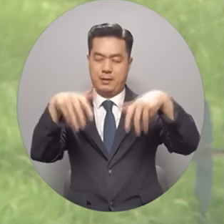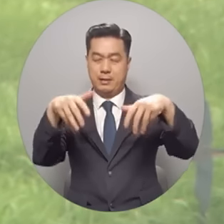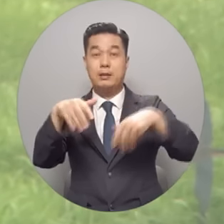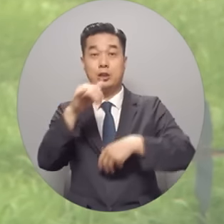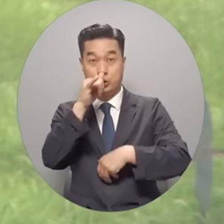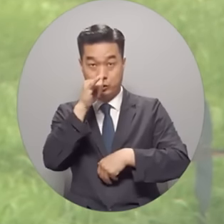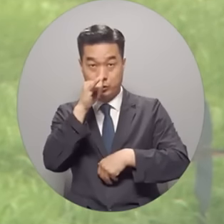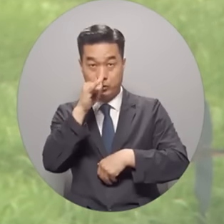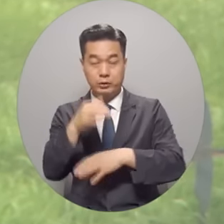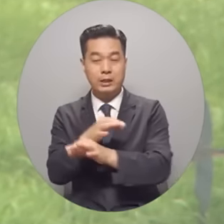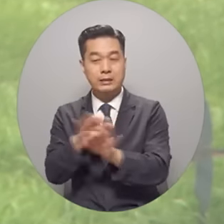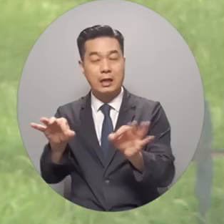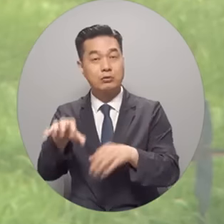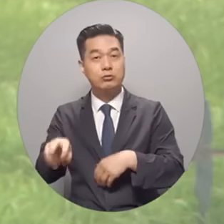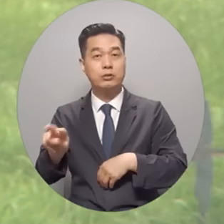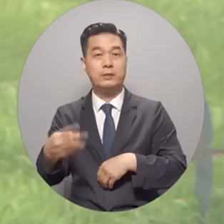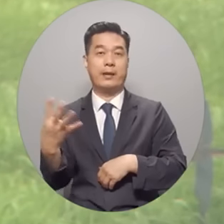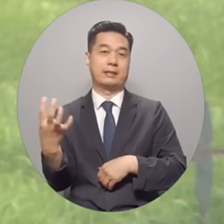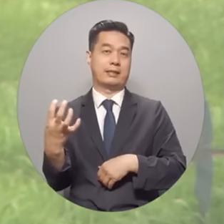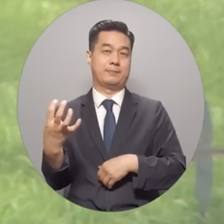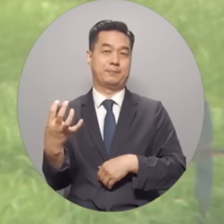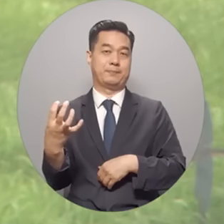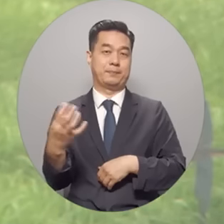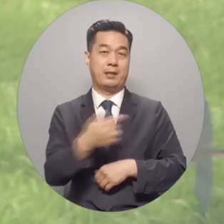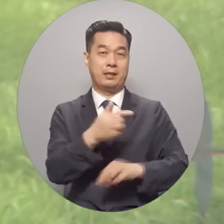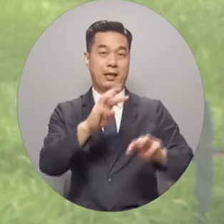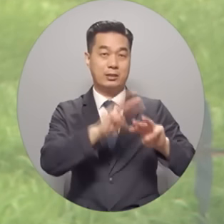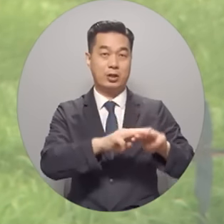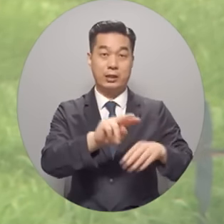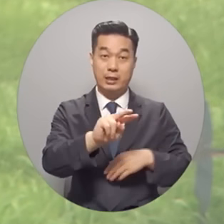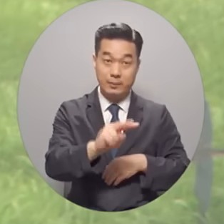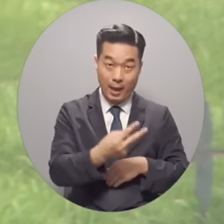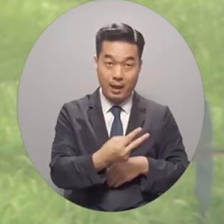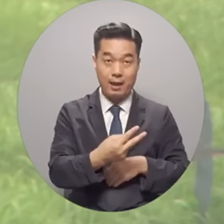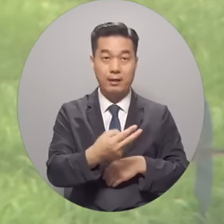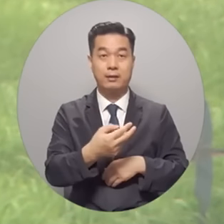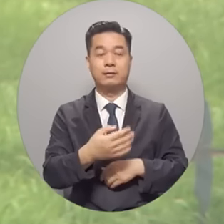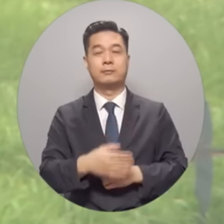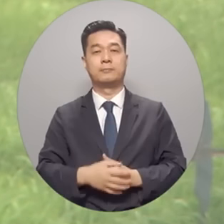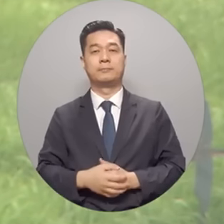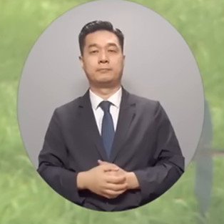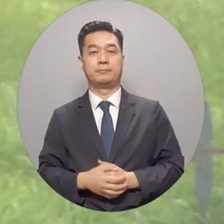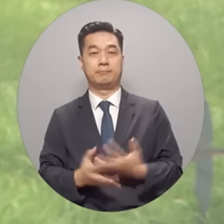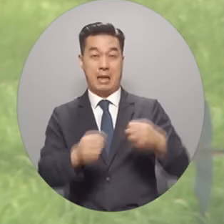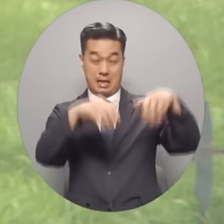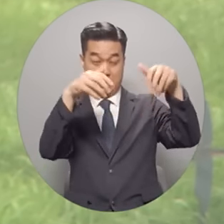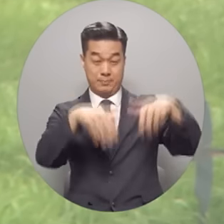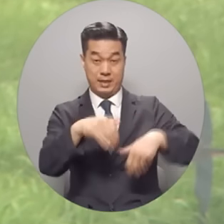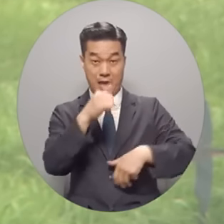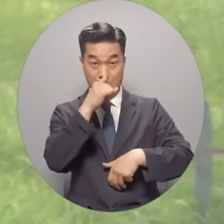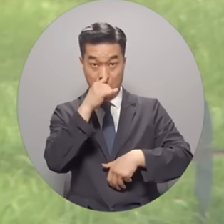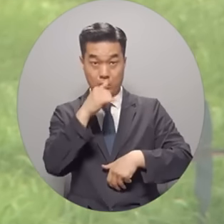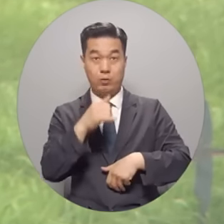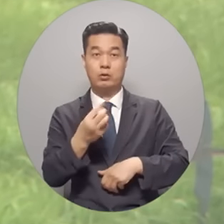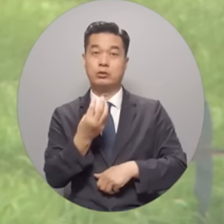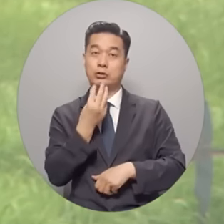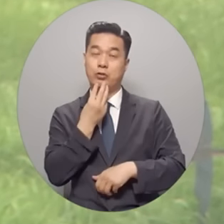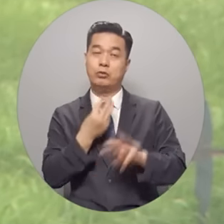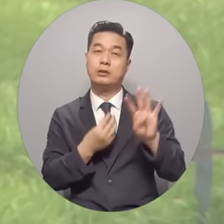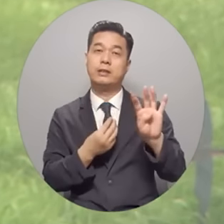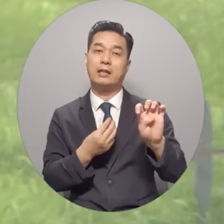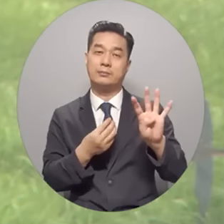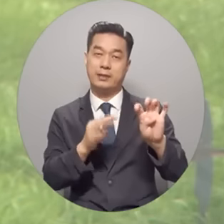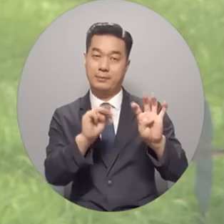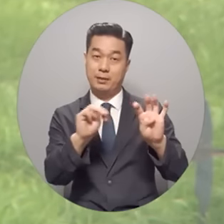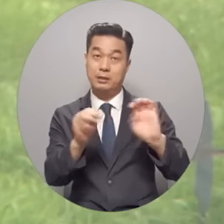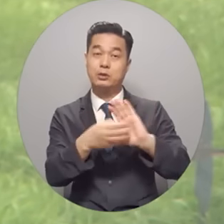경북 상 상주가 240mm 대전이 200mm 이상 가량의 포구가 쏟아졌고요 서울은 44mm